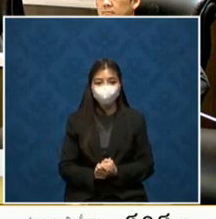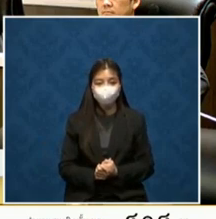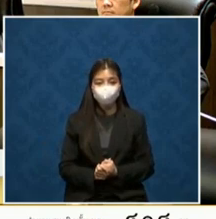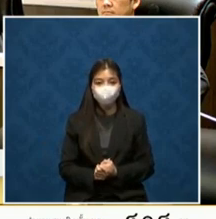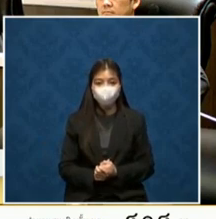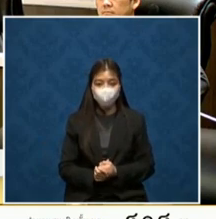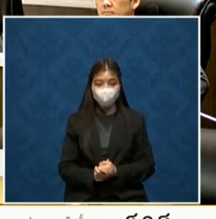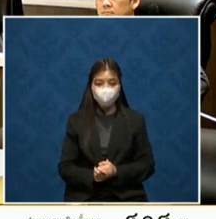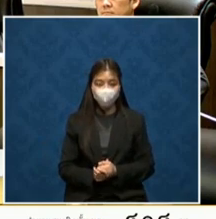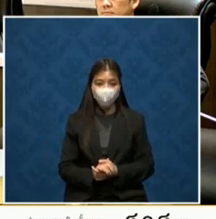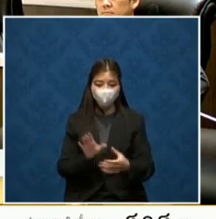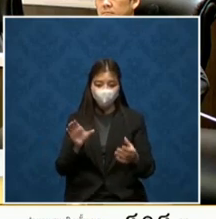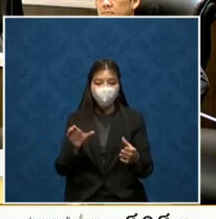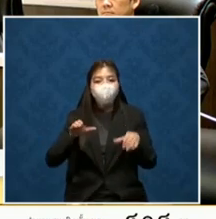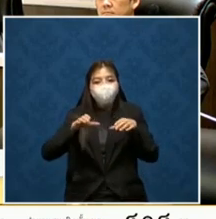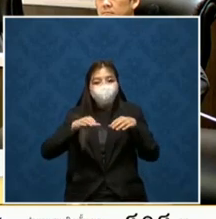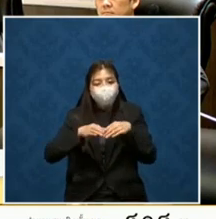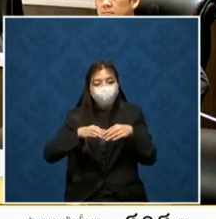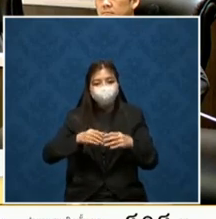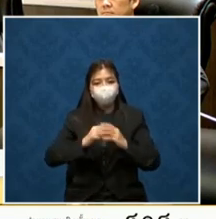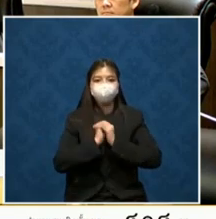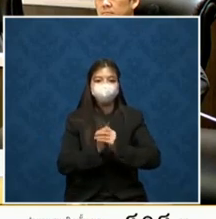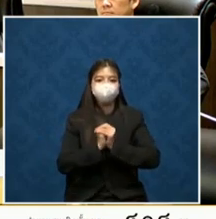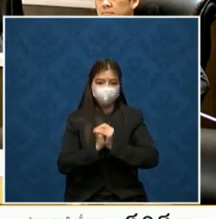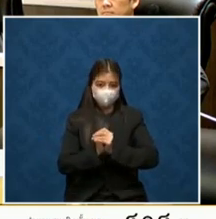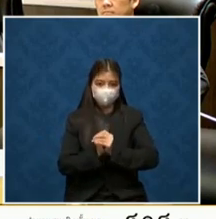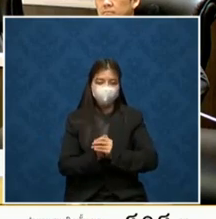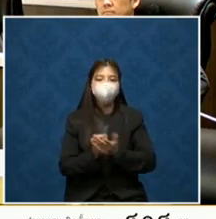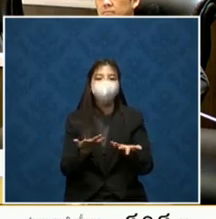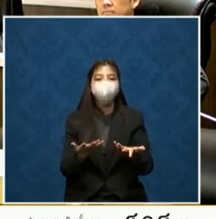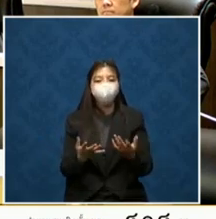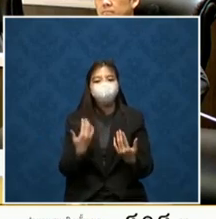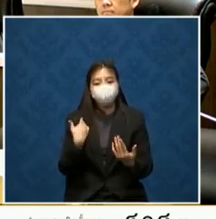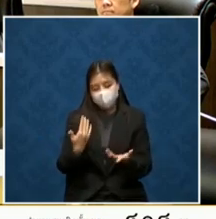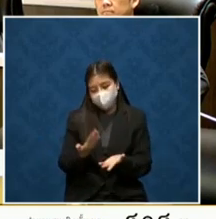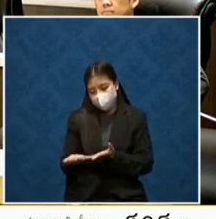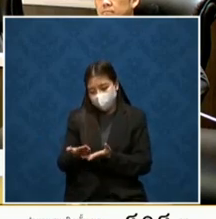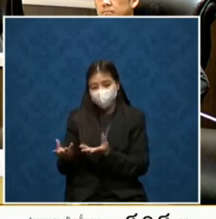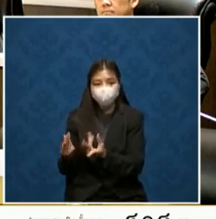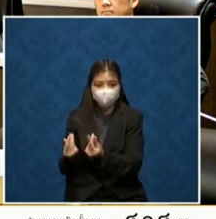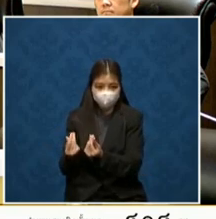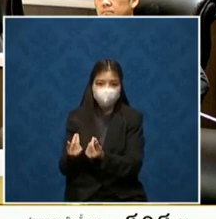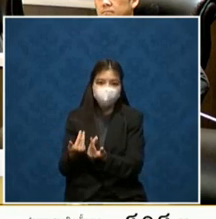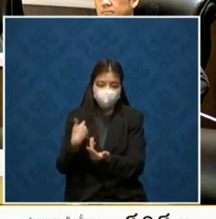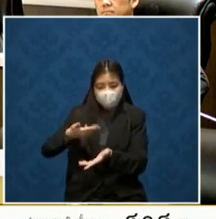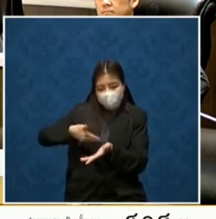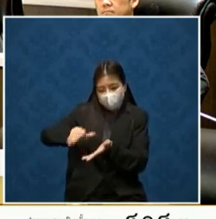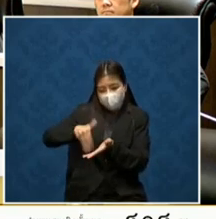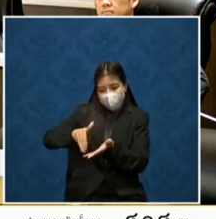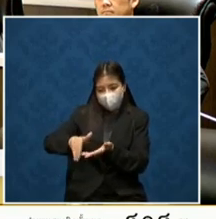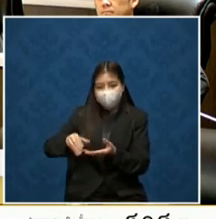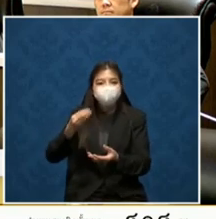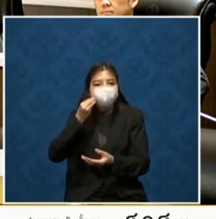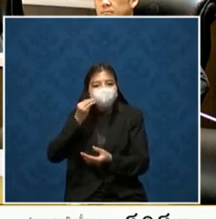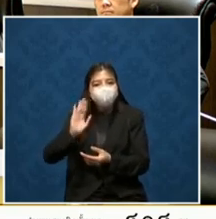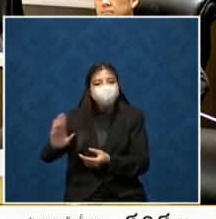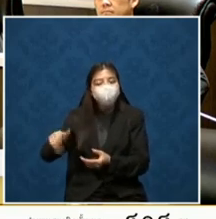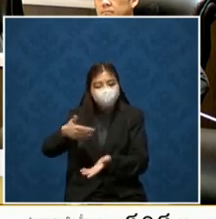วันนี้กลุ่มทุนจีนสีเทาที่พูดถึงกันนี่แหละกำลังกว้านซื้อที่ดินและก็ไล่ชาวบ้านกันอยู่โฉนดออกใน